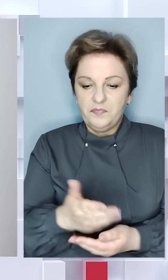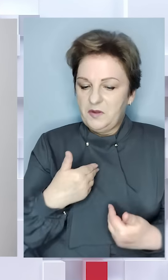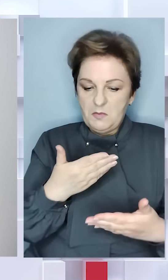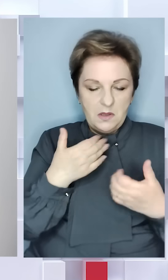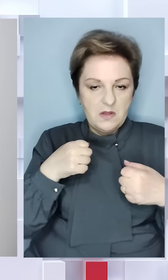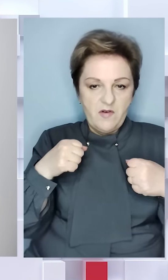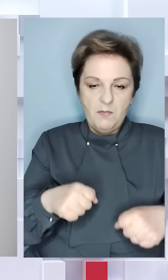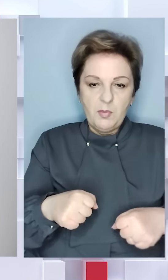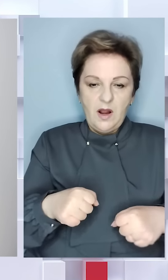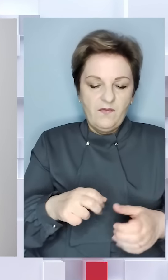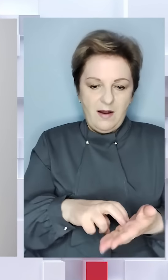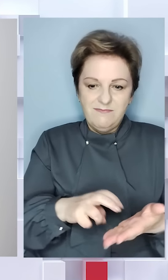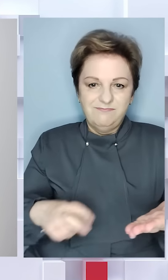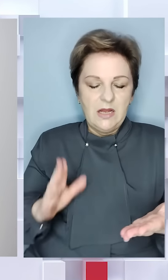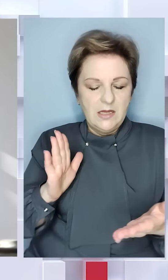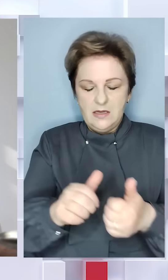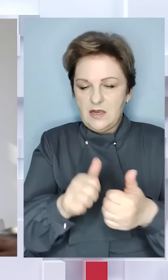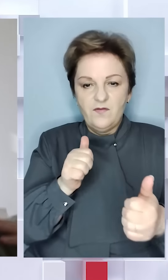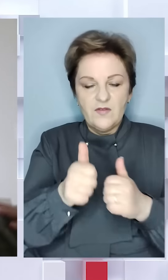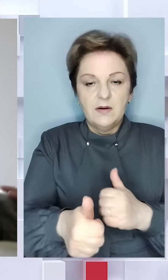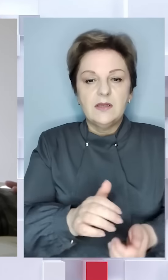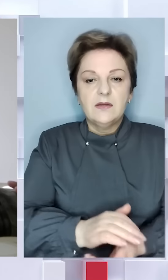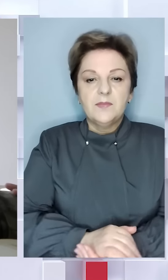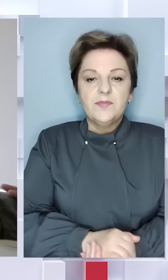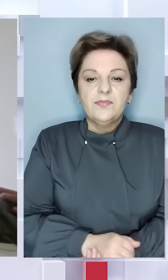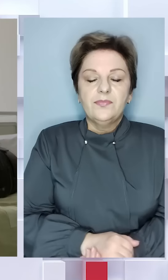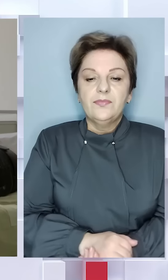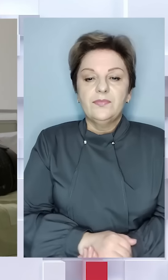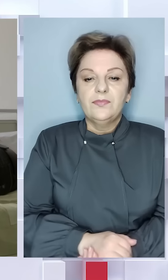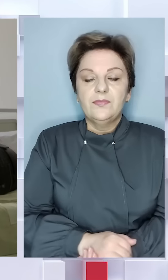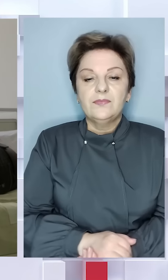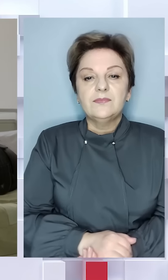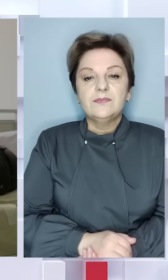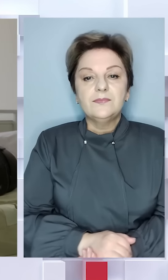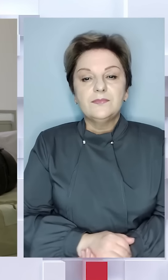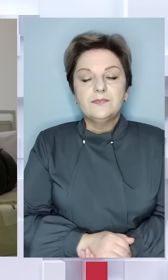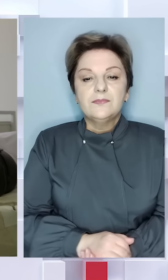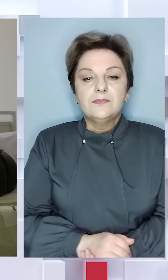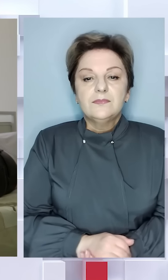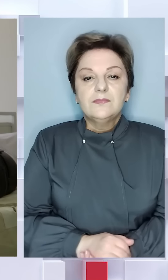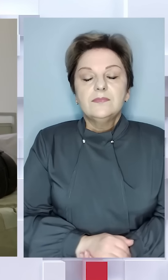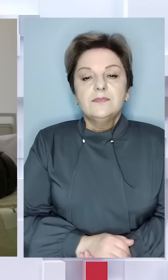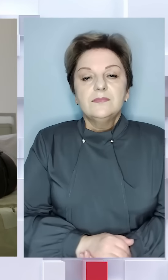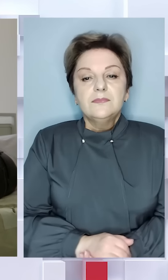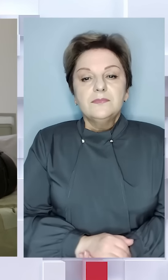ми не маємо права йти назад, тільки вперед. Світлана Березівська, Роман Сищенко, ТСН 1+1.